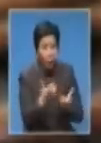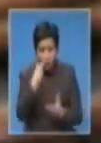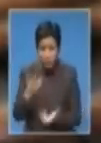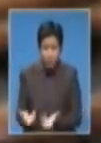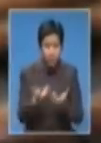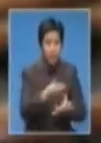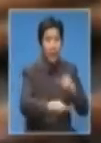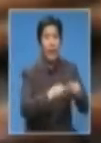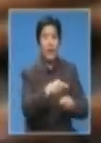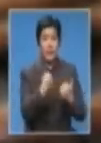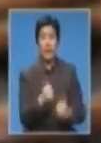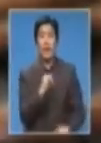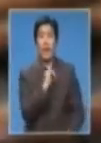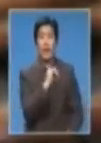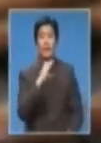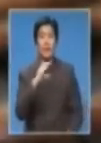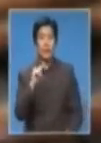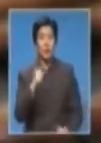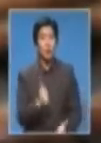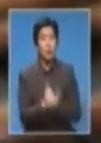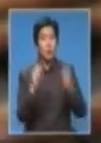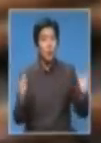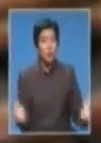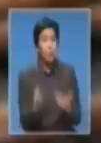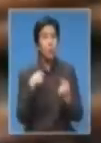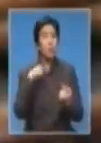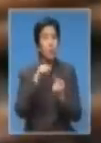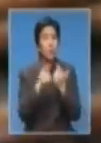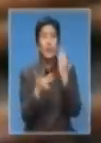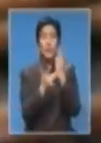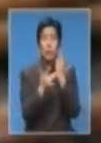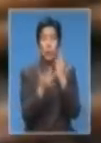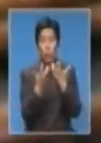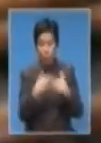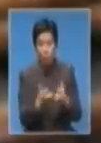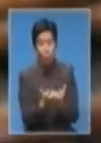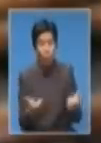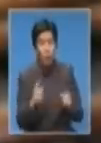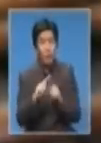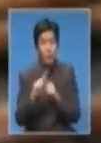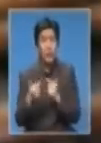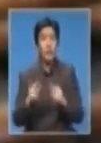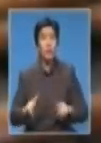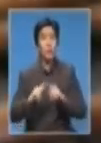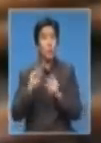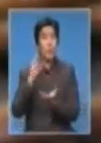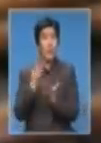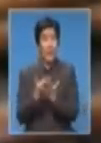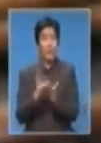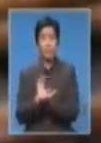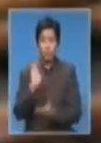ทรวง ICT สนับสนุนทุกกระทรวงในด้านเทคโนโลยีและนวัตกรรมรวมทั้งกระทรวงการคลังต้องสนับสนุนในเรื่องแหล่งเงินทุนนะครับในเรื่อง